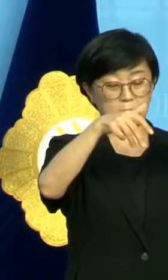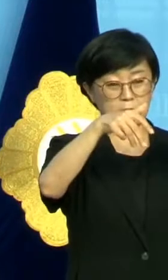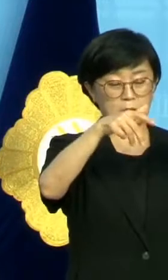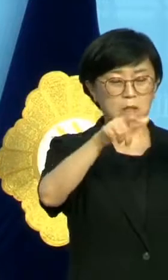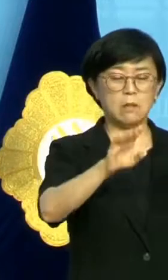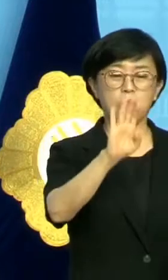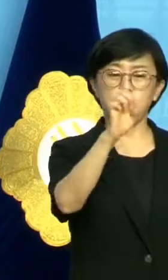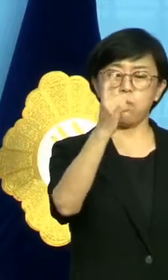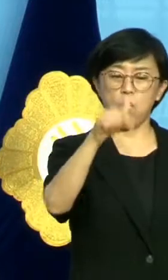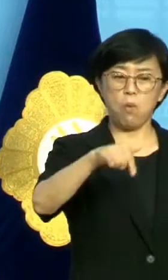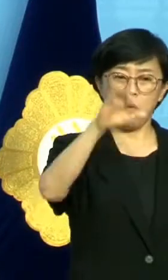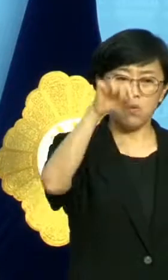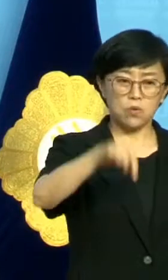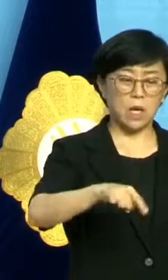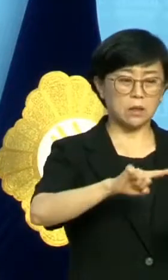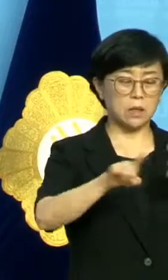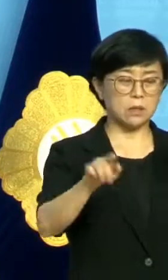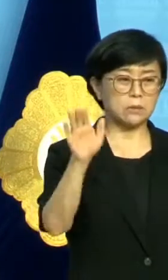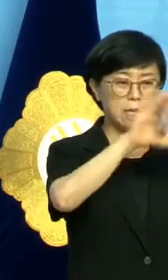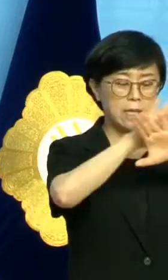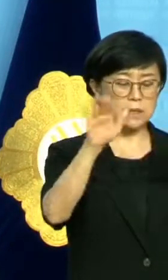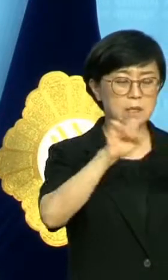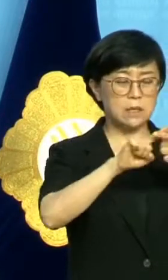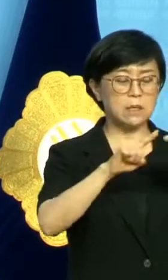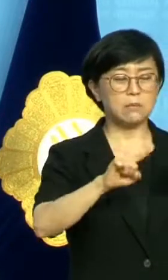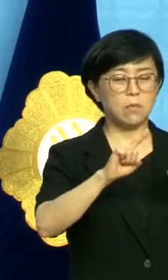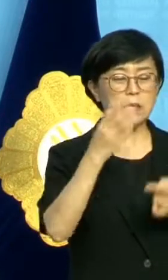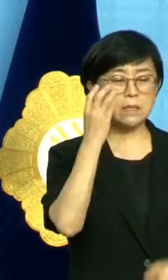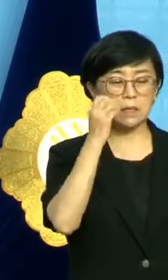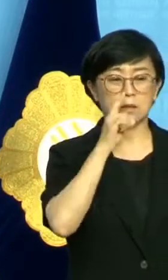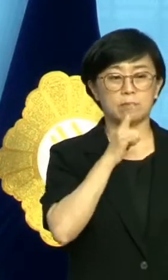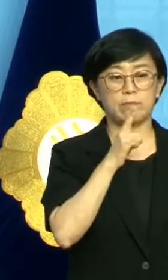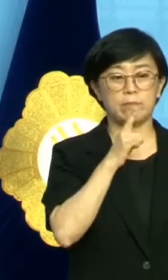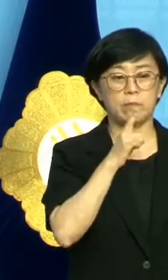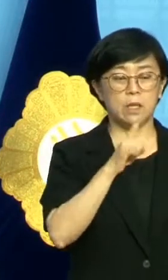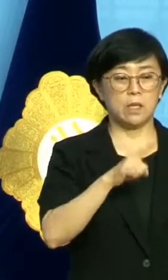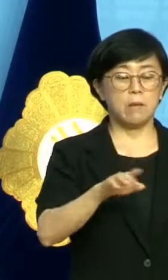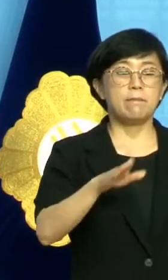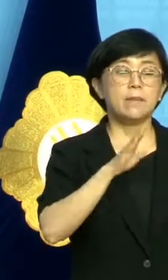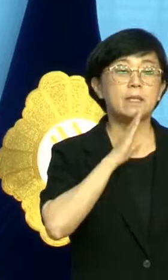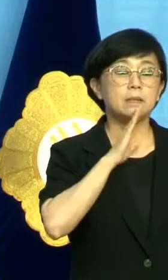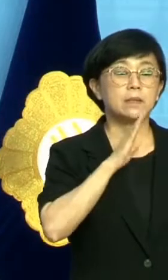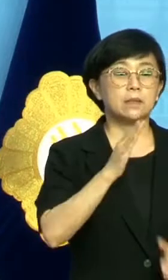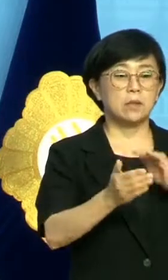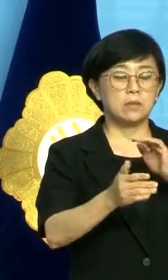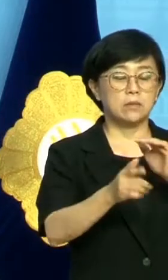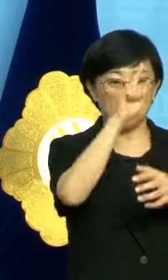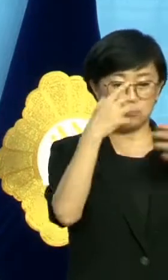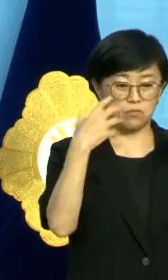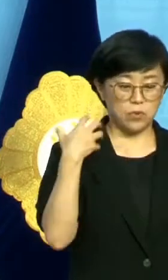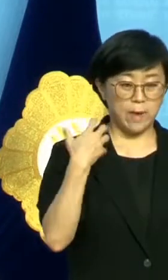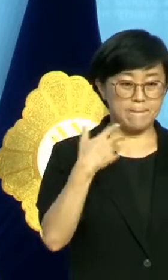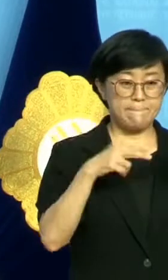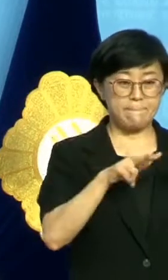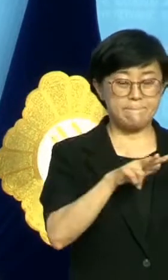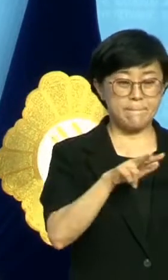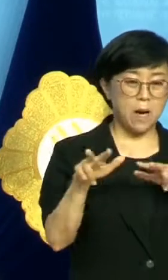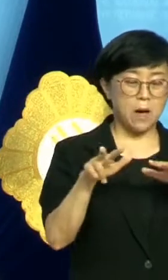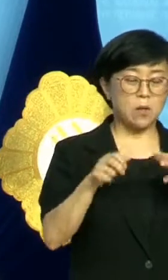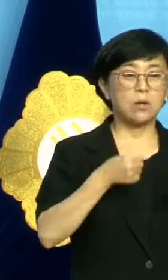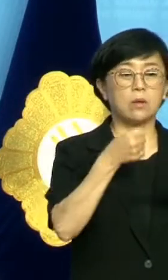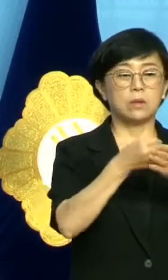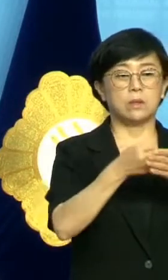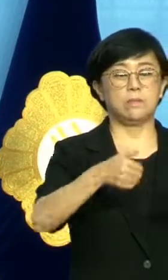라는 이름의 기우 이기라고 증단하고 있습니다 당연한 기우 2기에 대한 정부의 즉각적이고 과감한